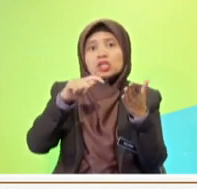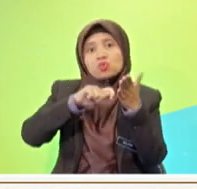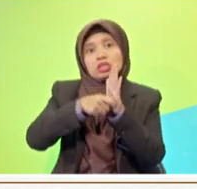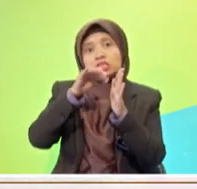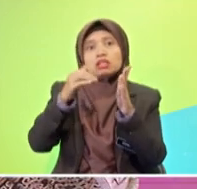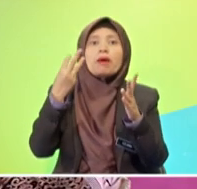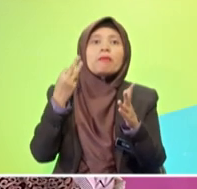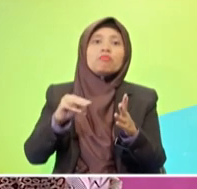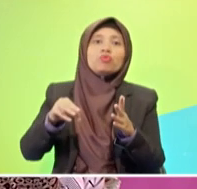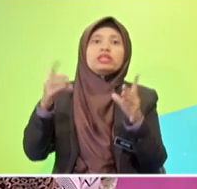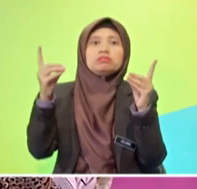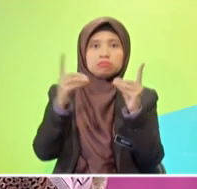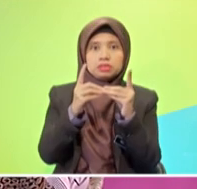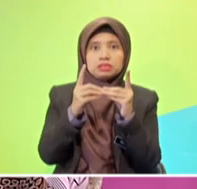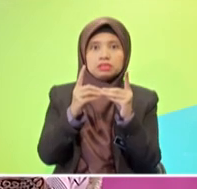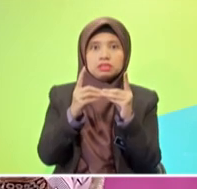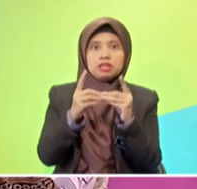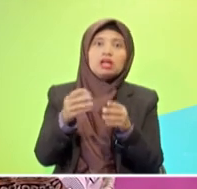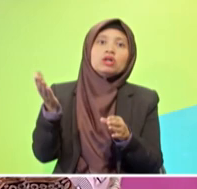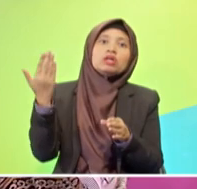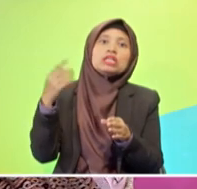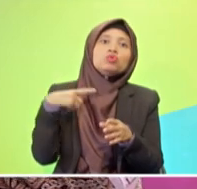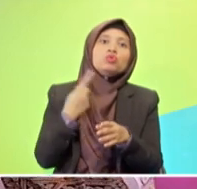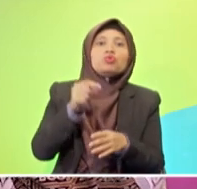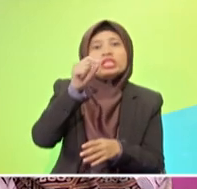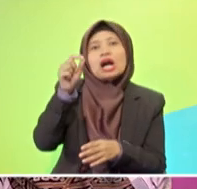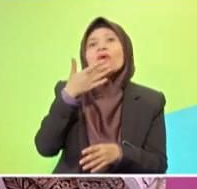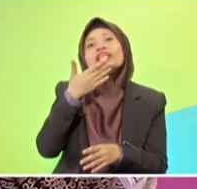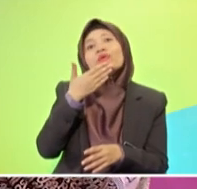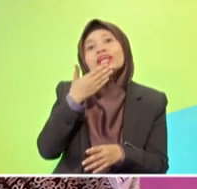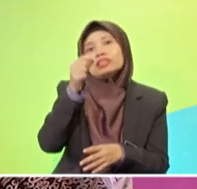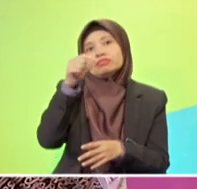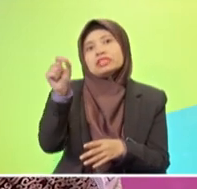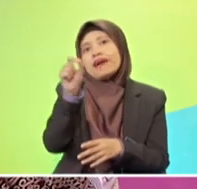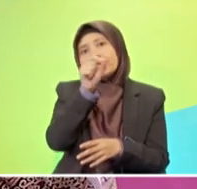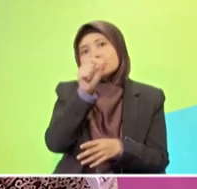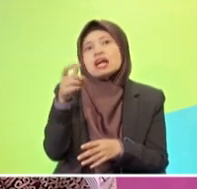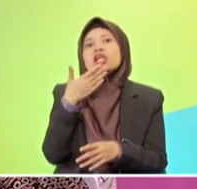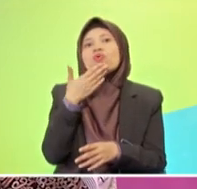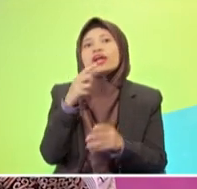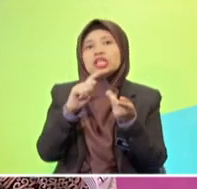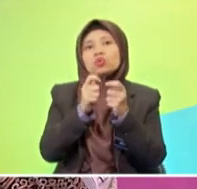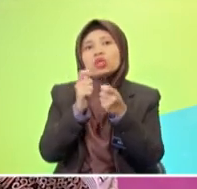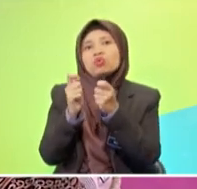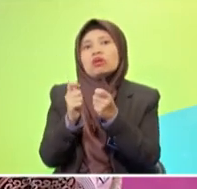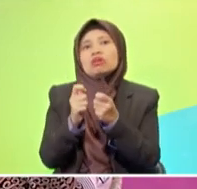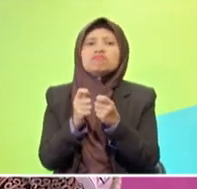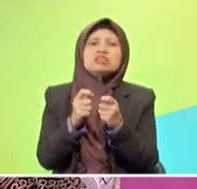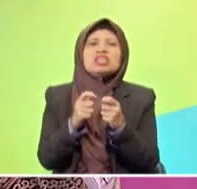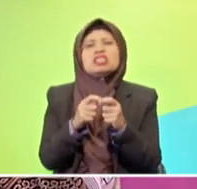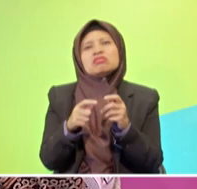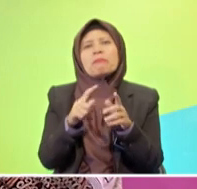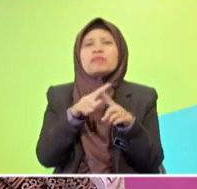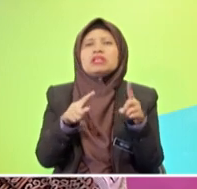kalau selalu kan kita gunakan pensil ataupun garis hal ini macam burik